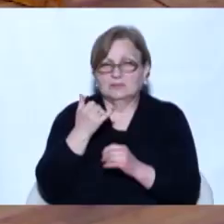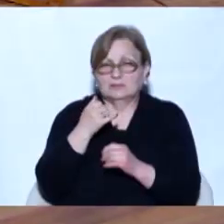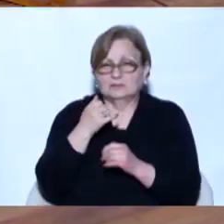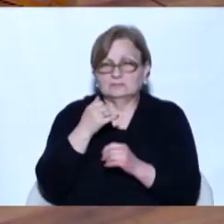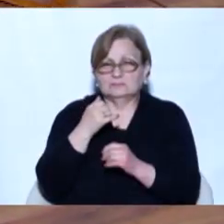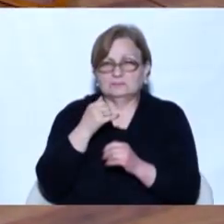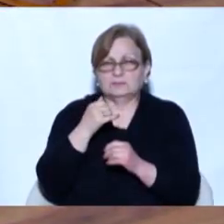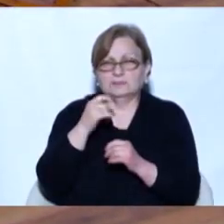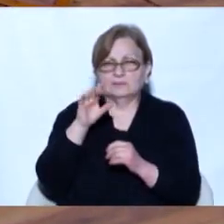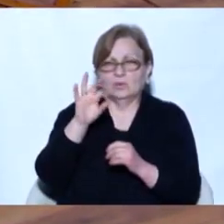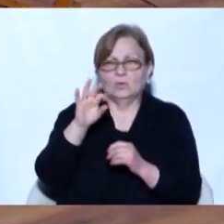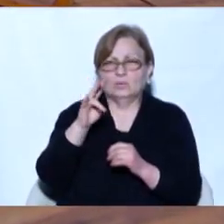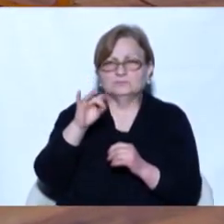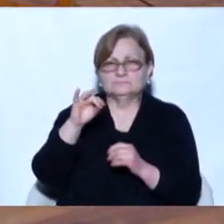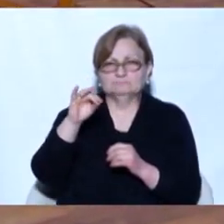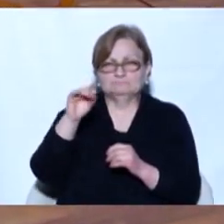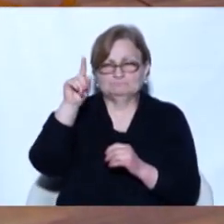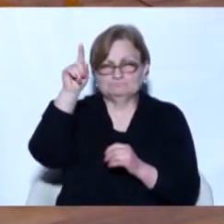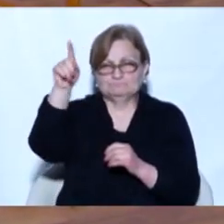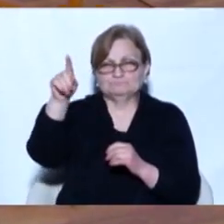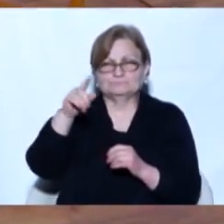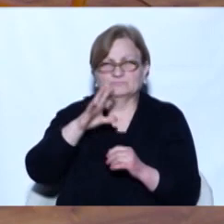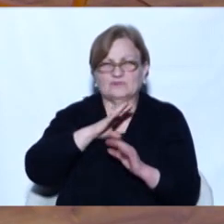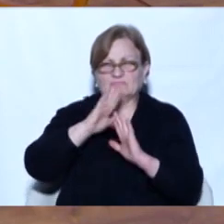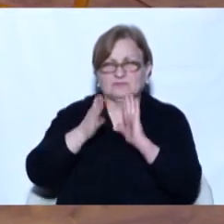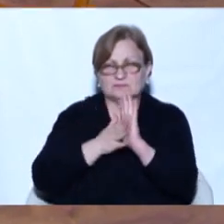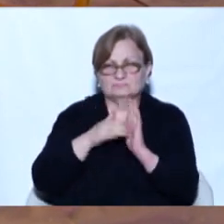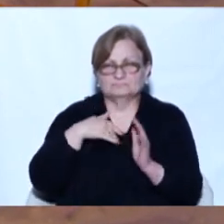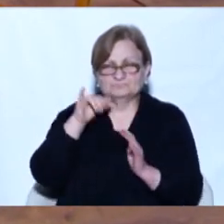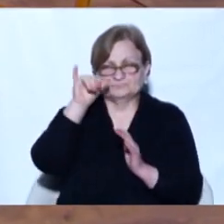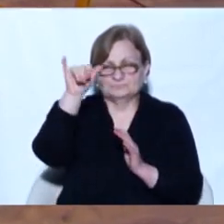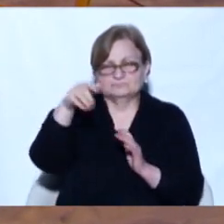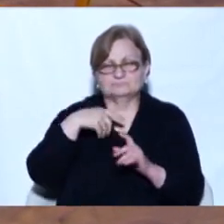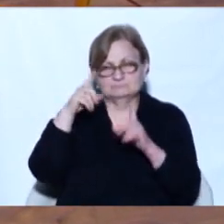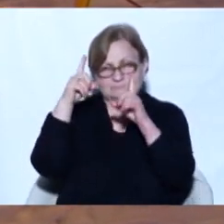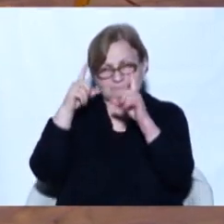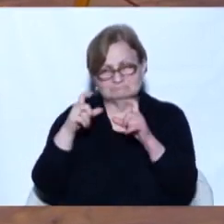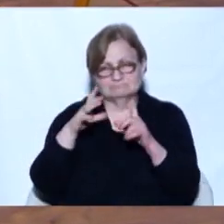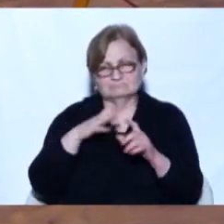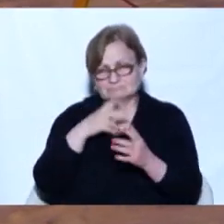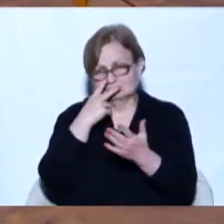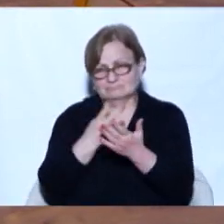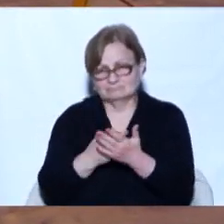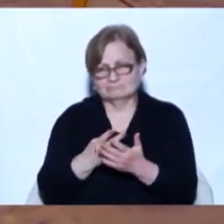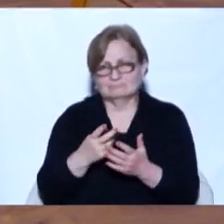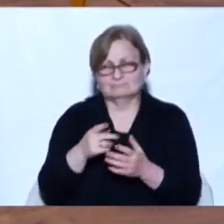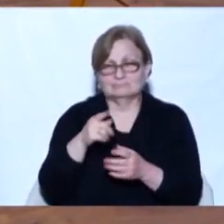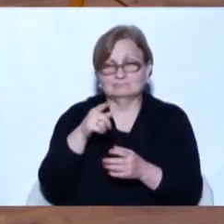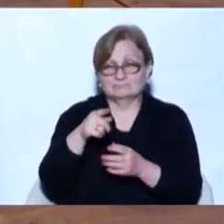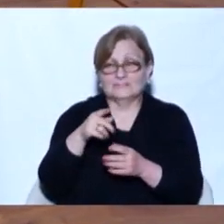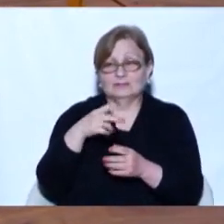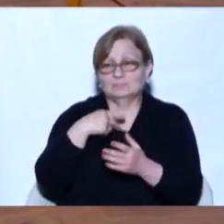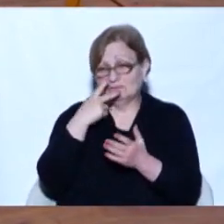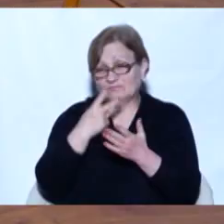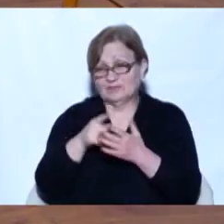ონის მხარეთმცოდნეობის მუზეუმში სტუმრობისას ფოტოც კი გადაუღე გუდას ტვირს. როდესაც ამ ეპიზოდში გუდას